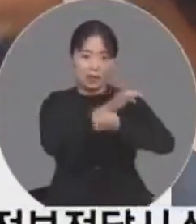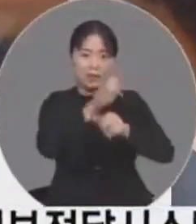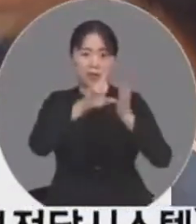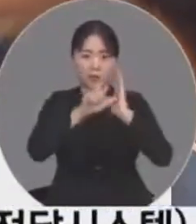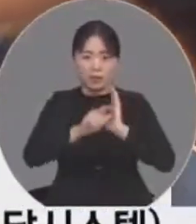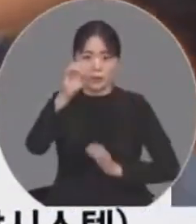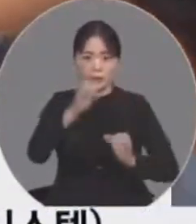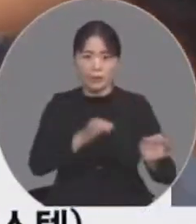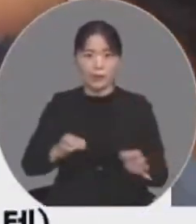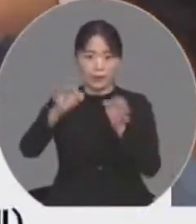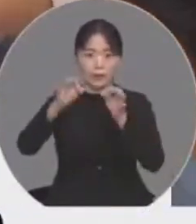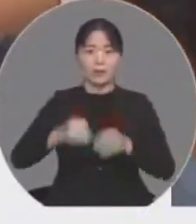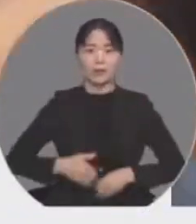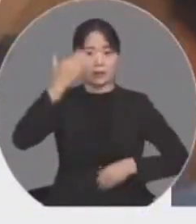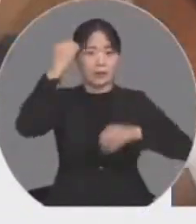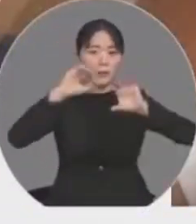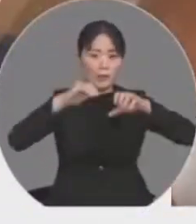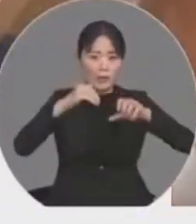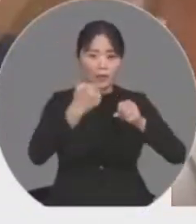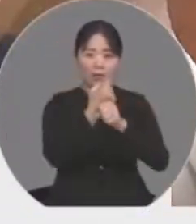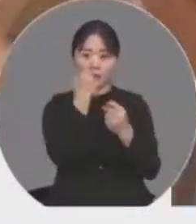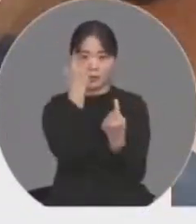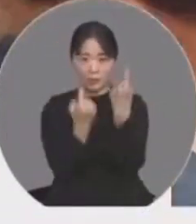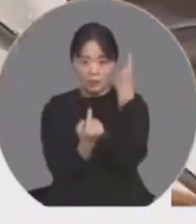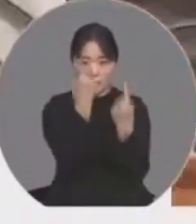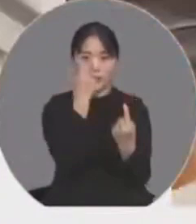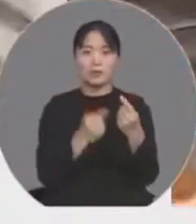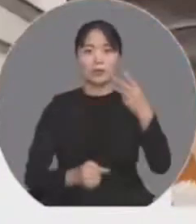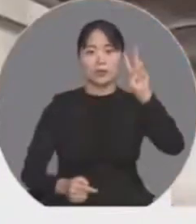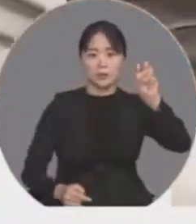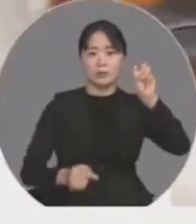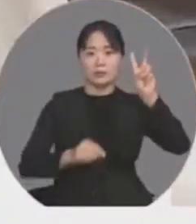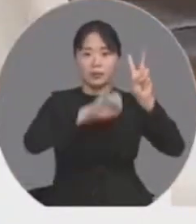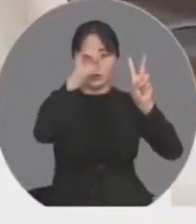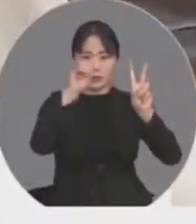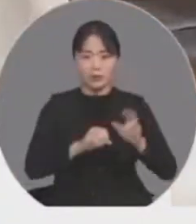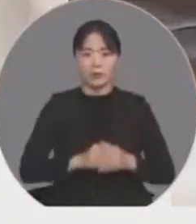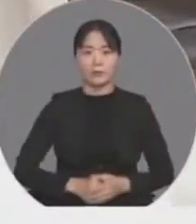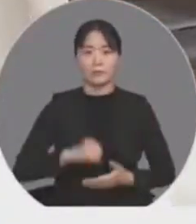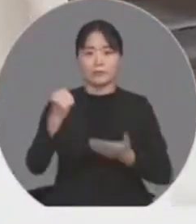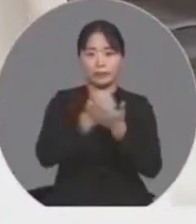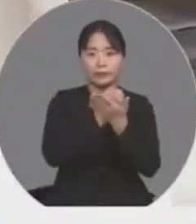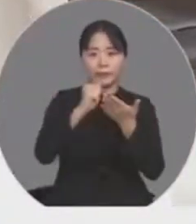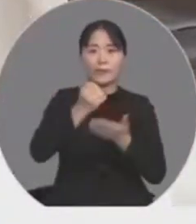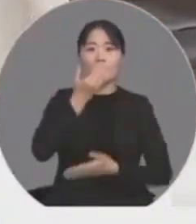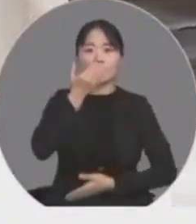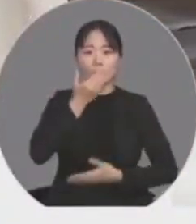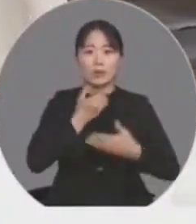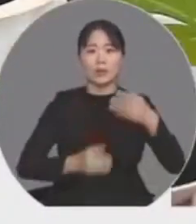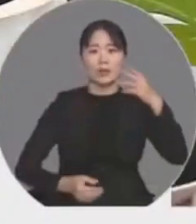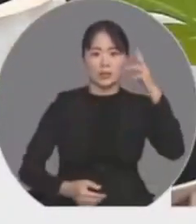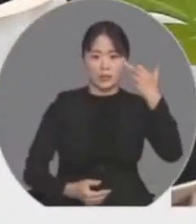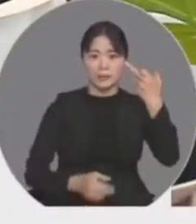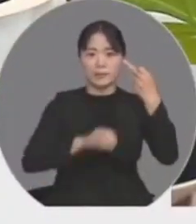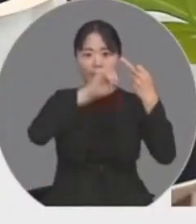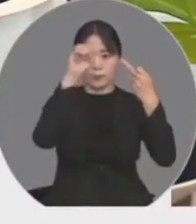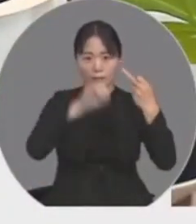지난달 울산은 김밥이 1년 전보다 22.22%, 비빔밥은